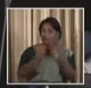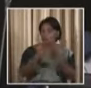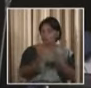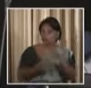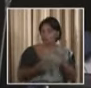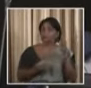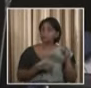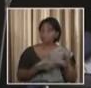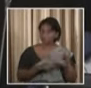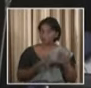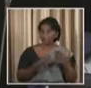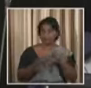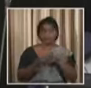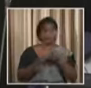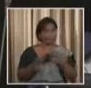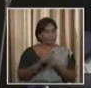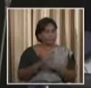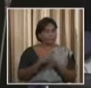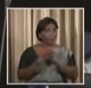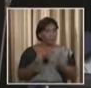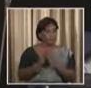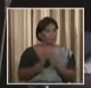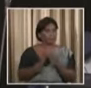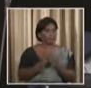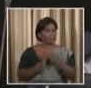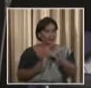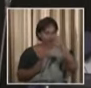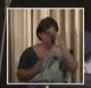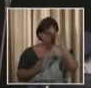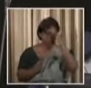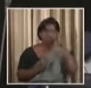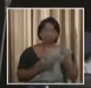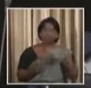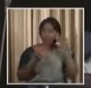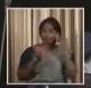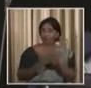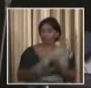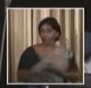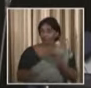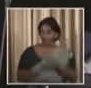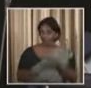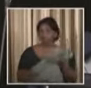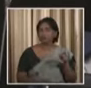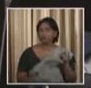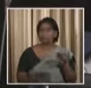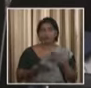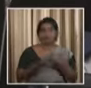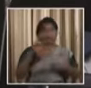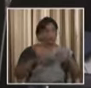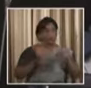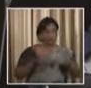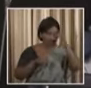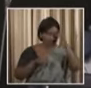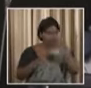තියෙනවා මේ ඒ පනත් කෙටුම් පතත් ගරු කතානායකතුමනි මේ පිළිබඳව උනන්දුවක් දක්වන අපි දේශපාලන